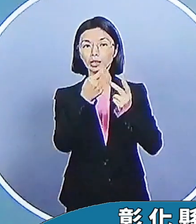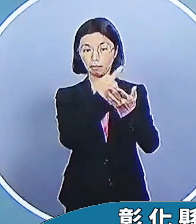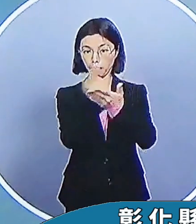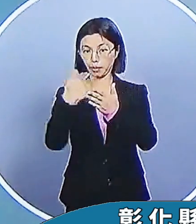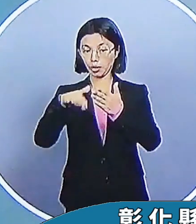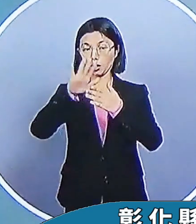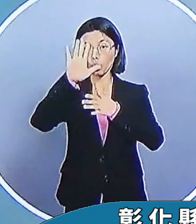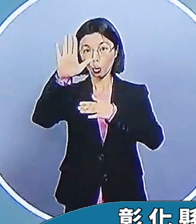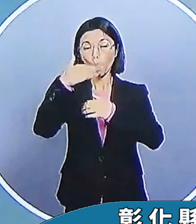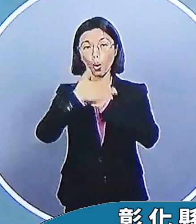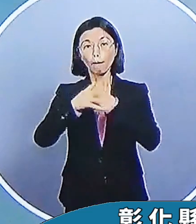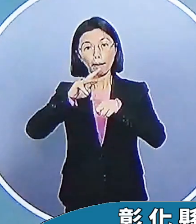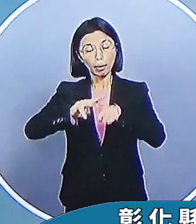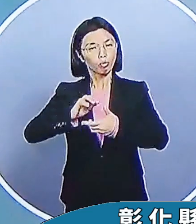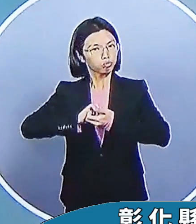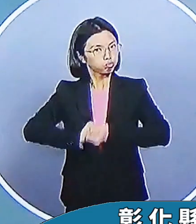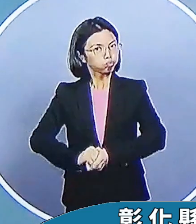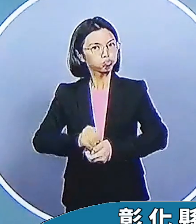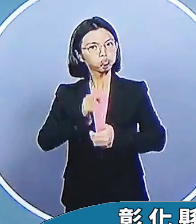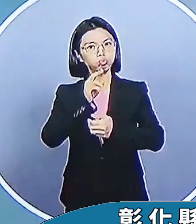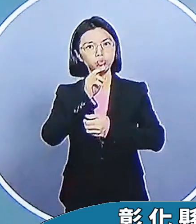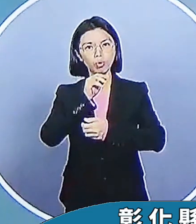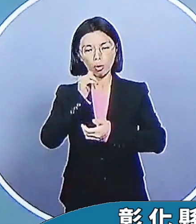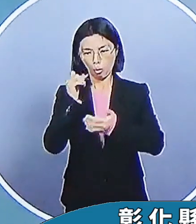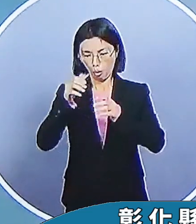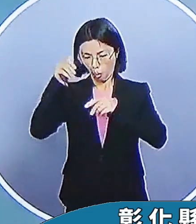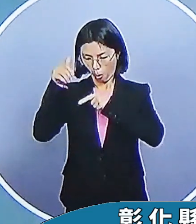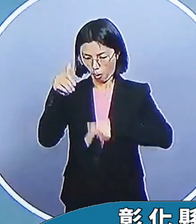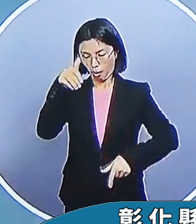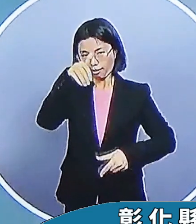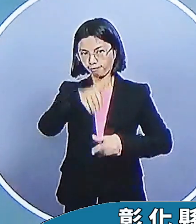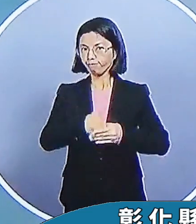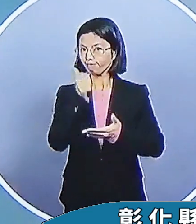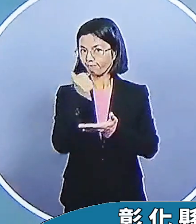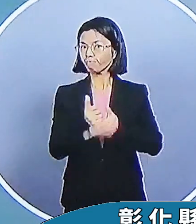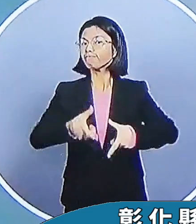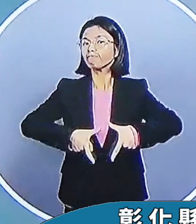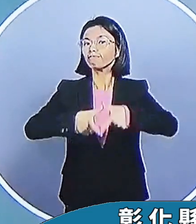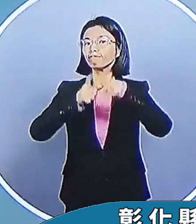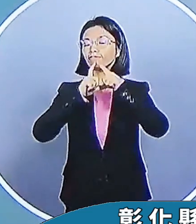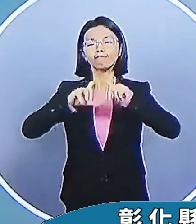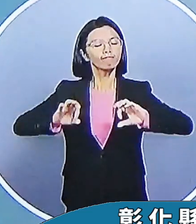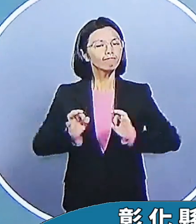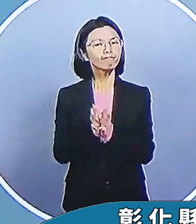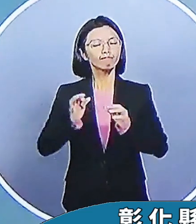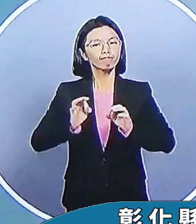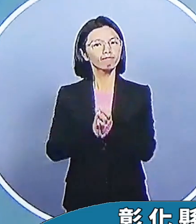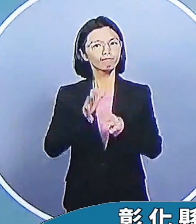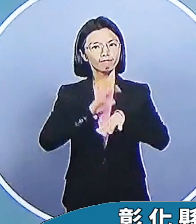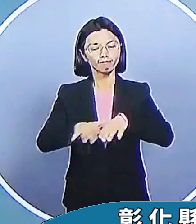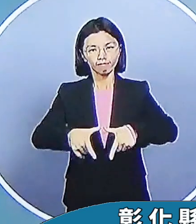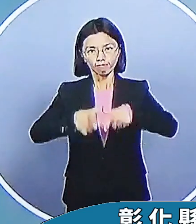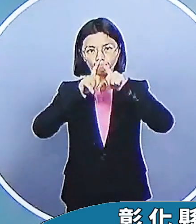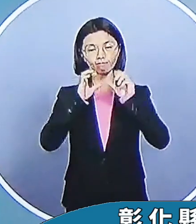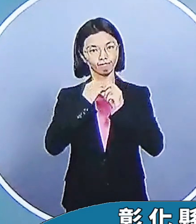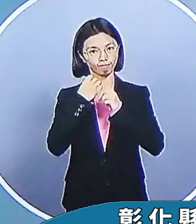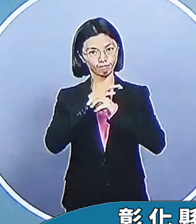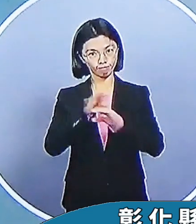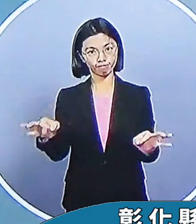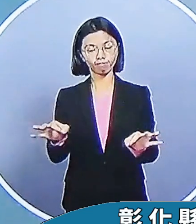保全。这东西未来秀峰动算了后，我会积极来甲回复，积极来甲发放。另